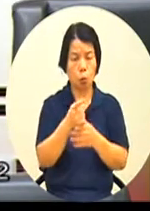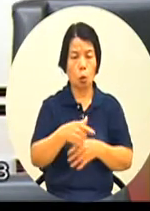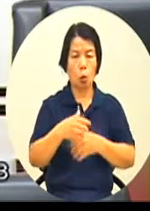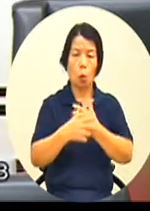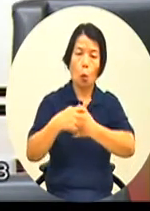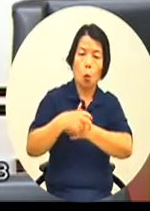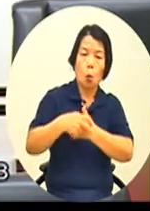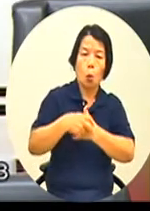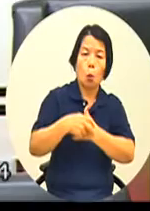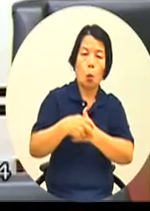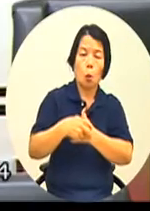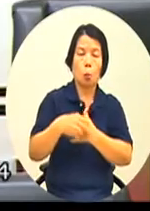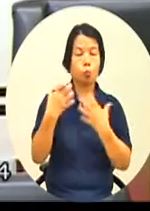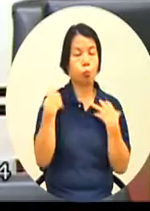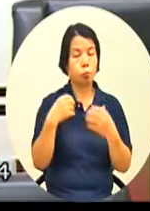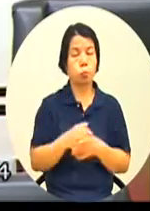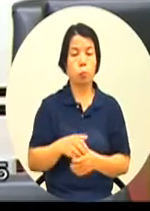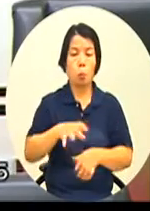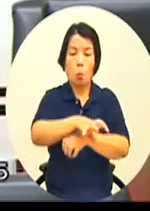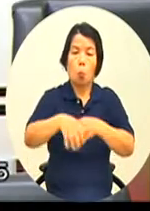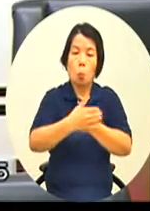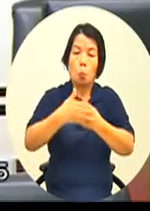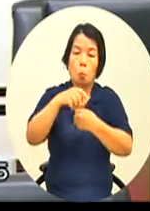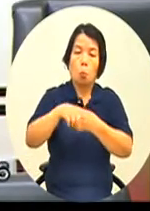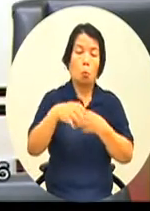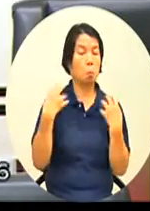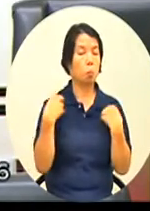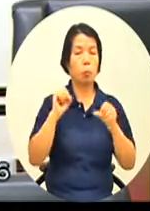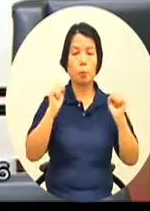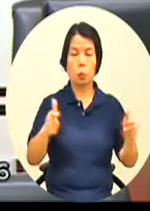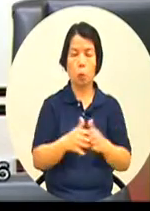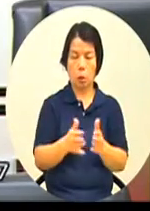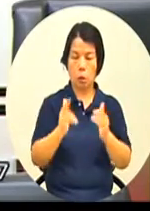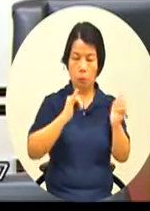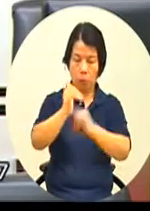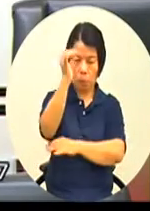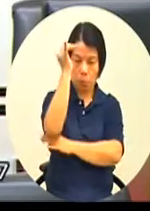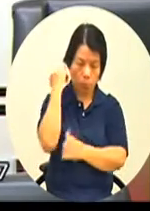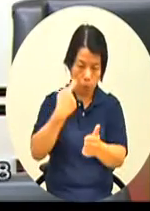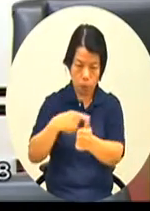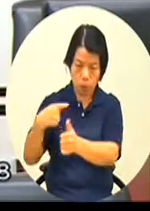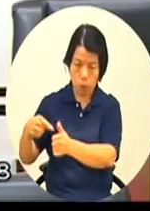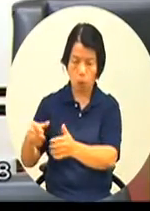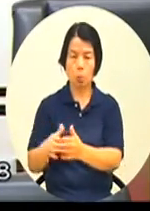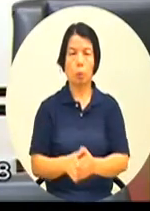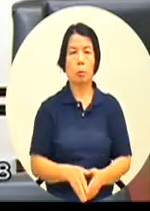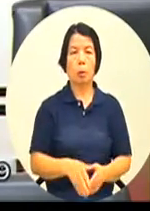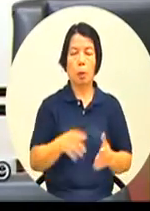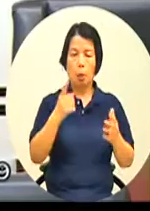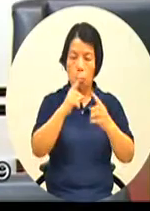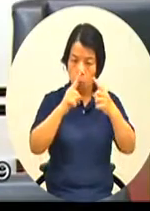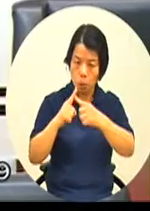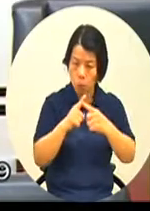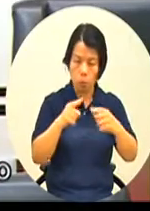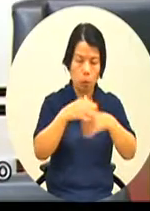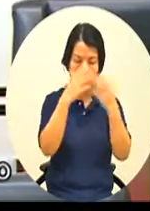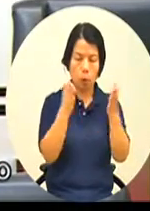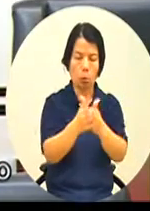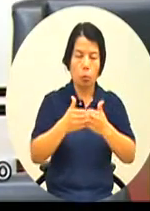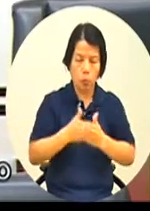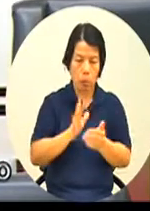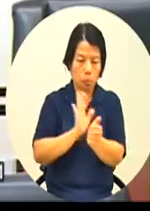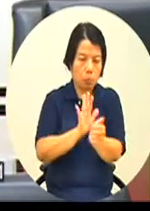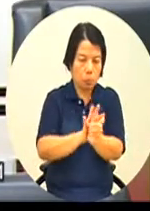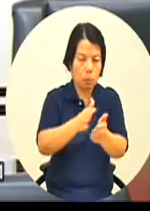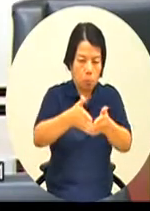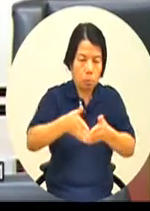保局的事情，这个其实是需要民政教育所有市政府有人的单位都必须要动起来的事情。那我